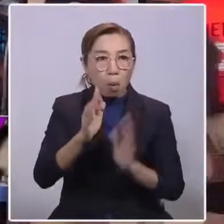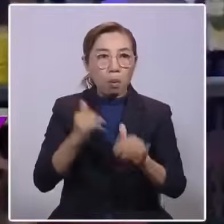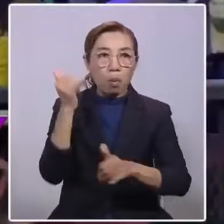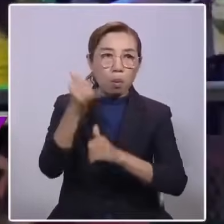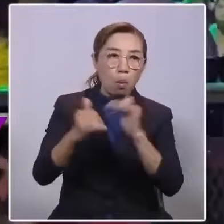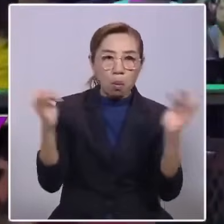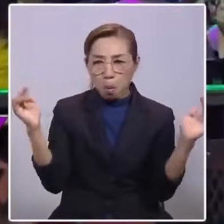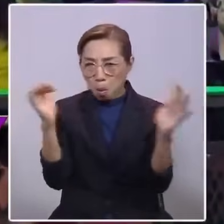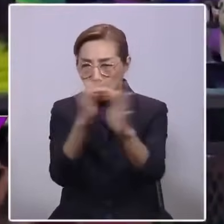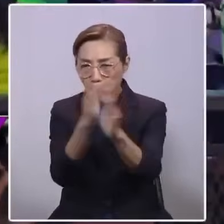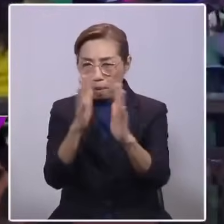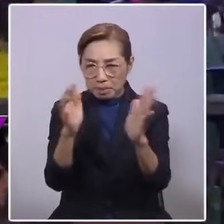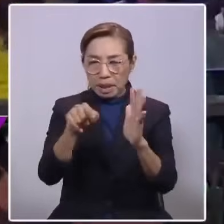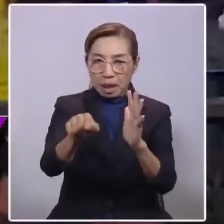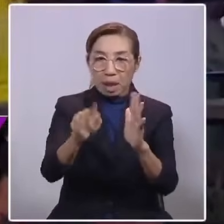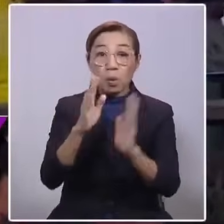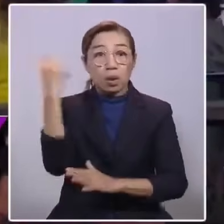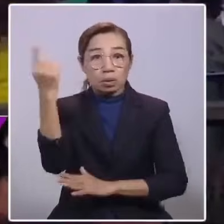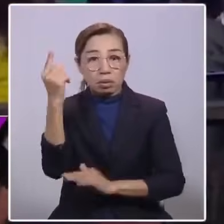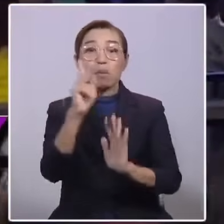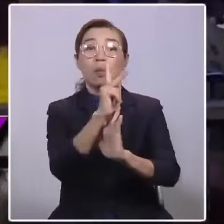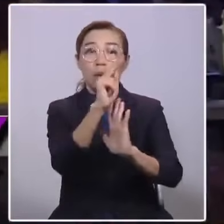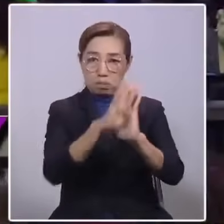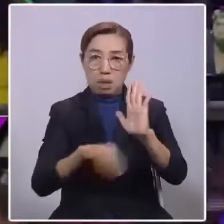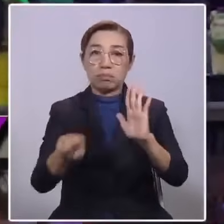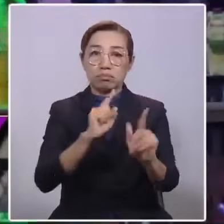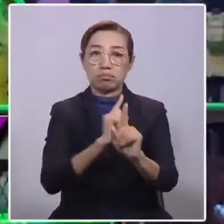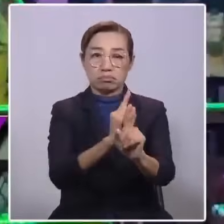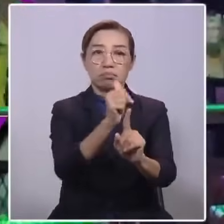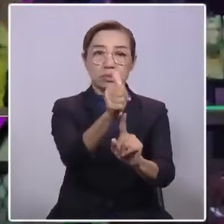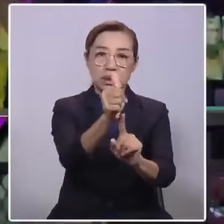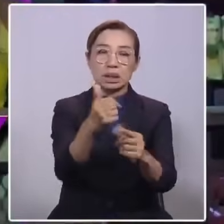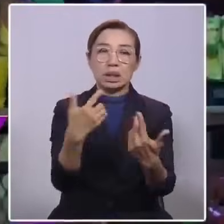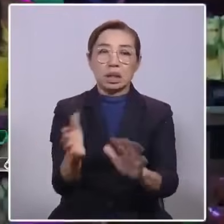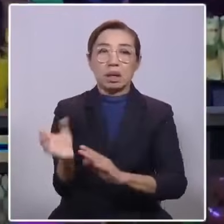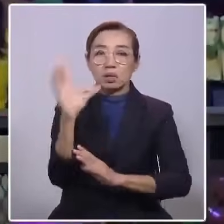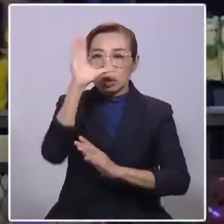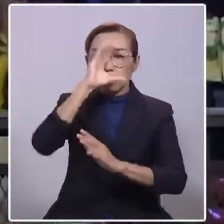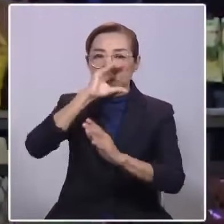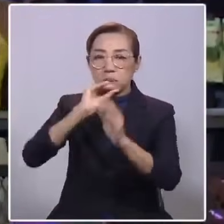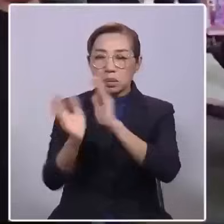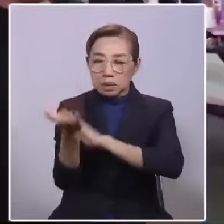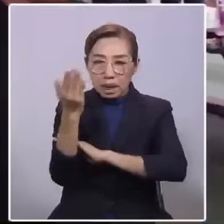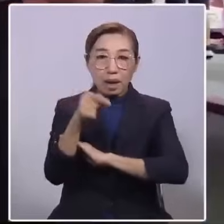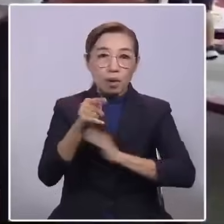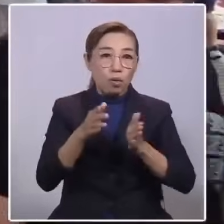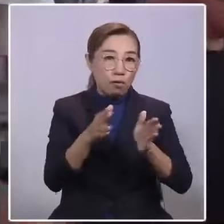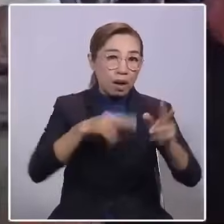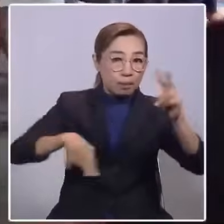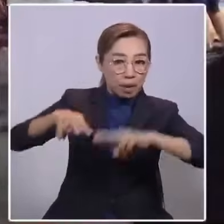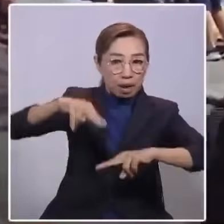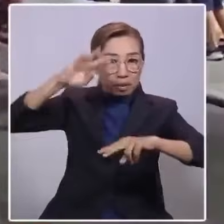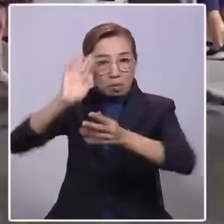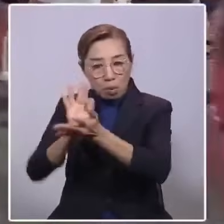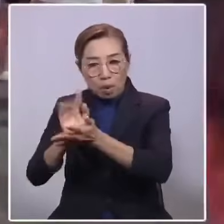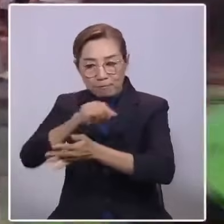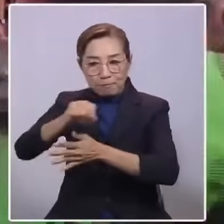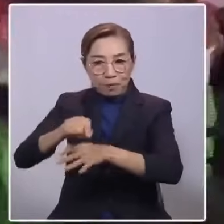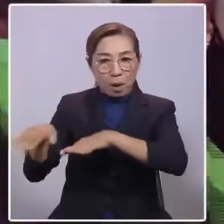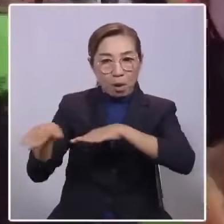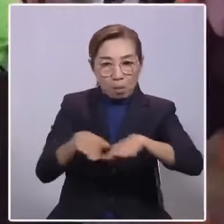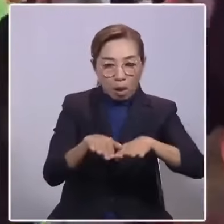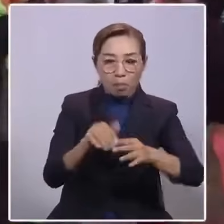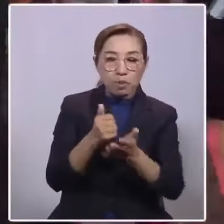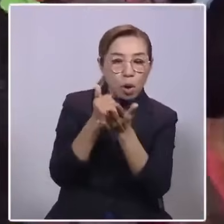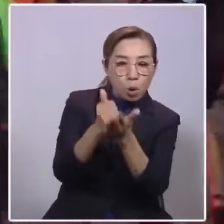ค่ะนักท่องเที่ยวเคารพกฎกติกาที่วางเอาไว้นะคะแล้วก็ตลอดทั้งคืนเจ้าหน้าที่ทุกฝ่ายผนึกกำลังในการช่วยเหลือนะคะดู